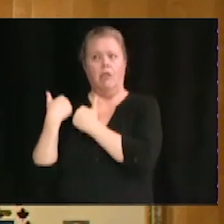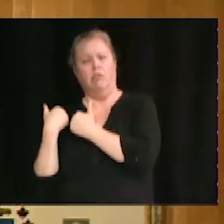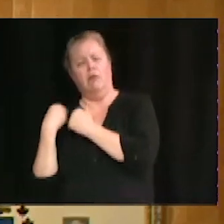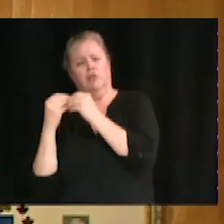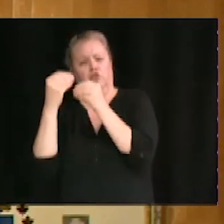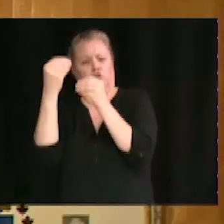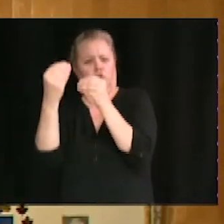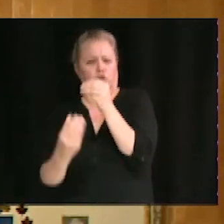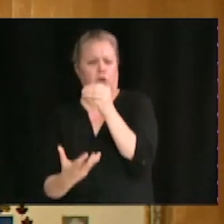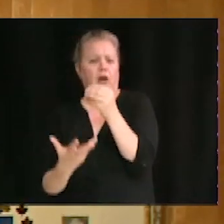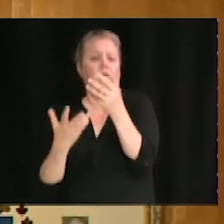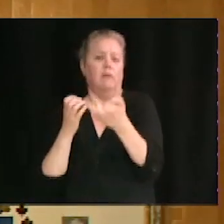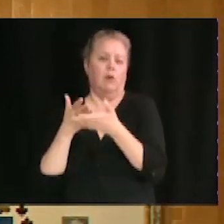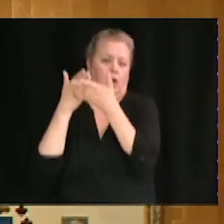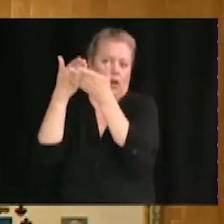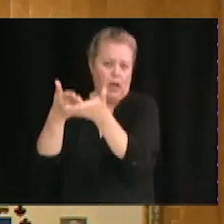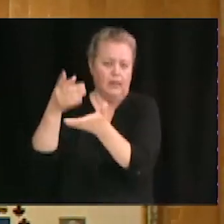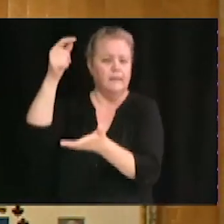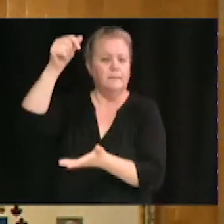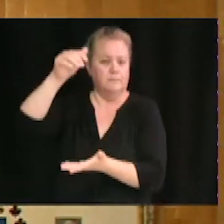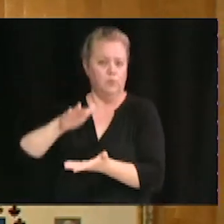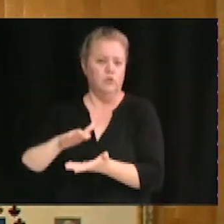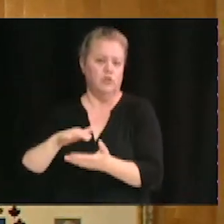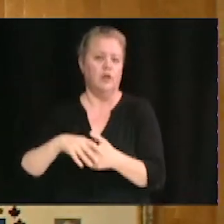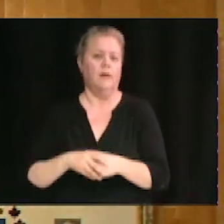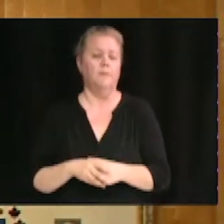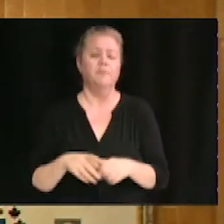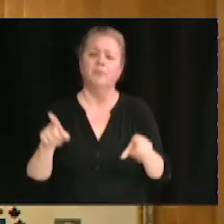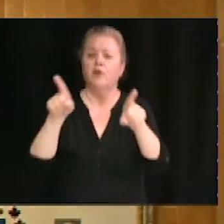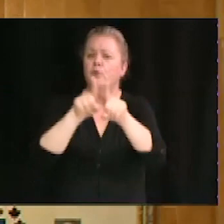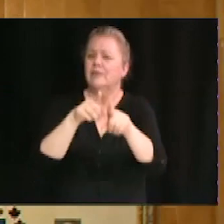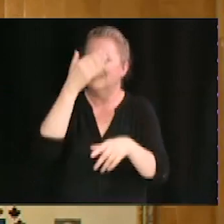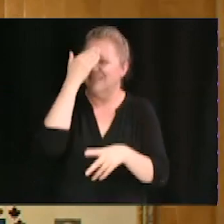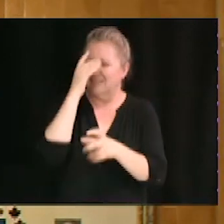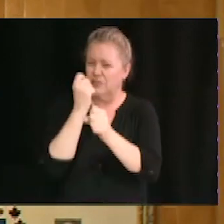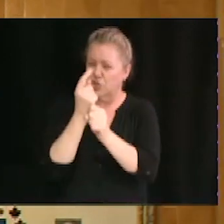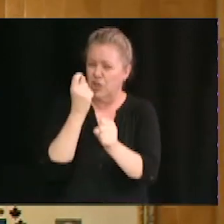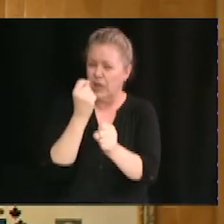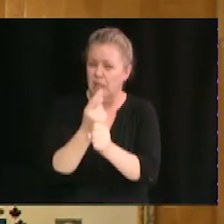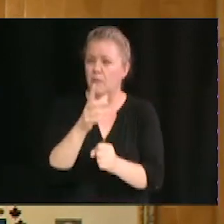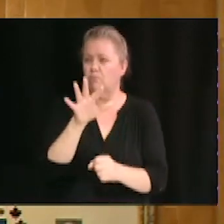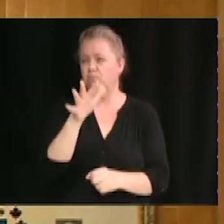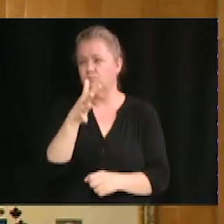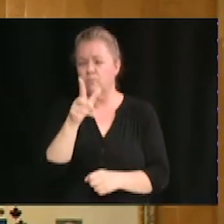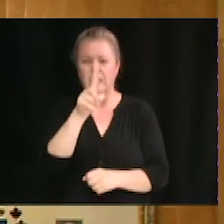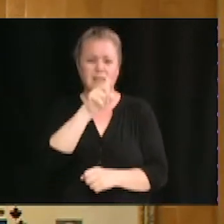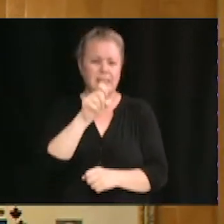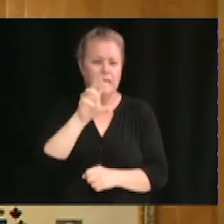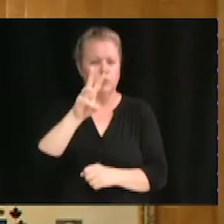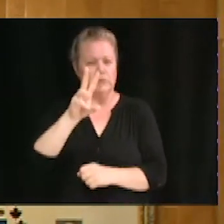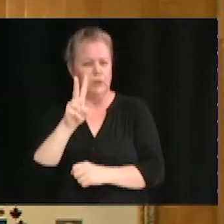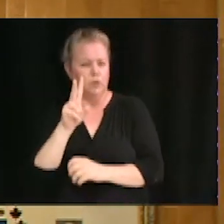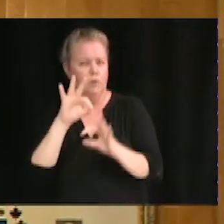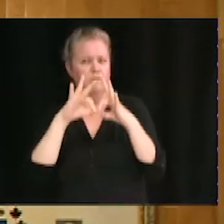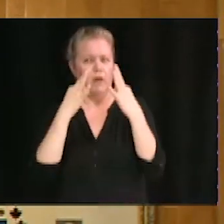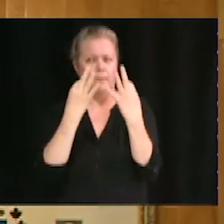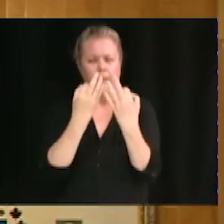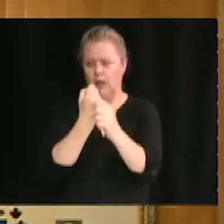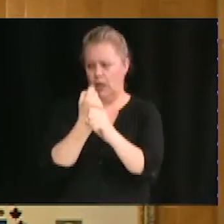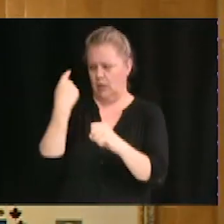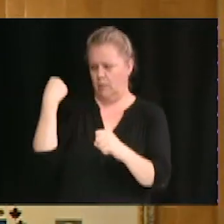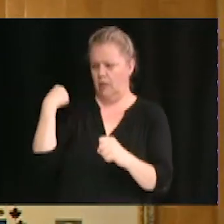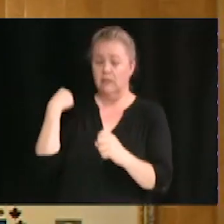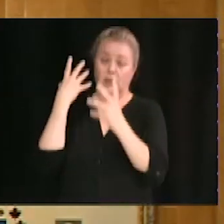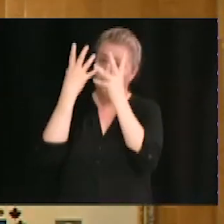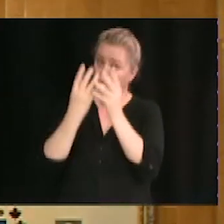Peut-être dire aussi qu'à chaque année, à peu près, il y à peu près 162 familles. En tout cas, l'année dernière, au total, il y avait